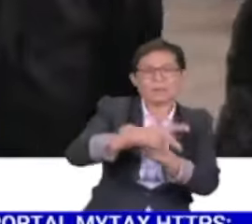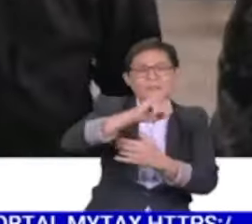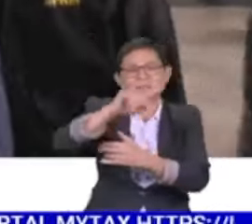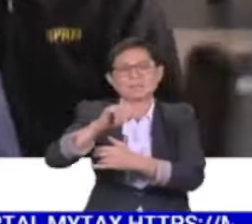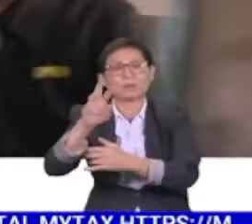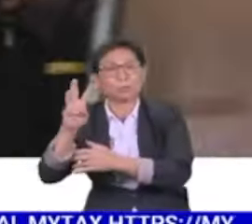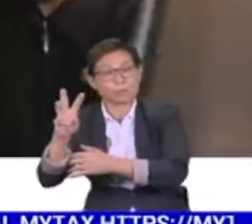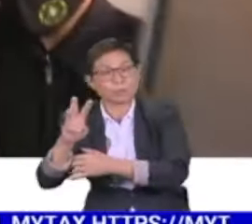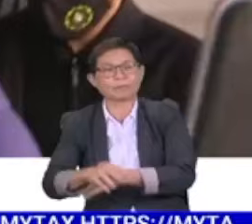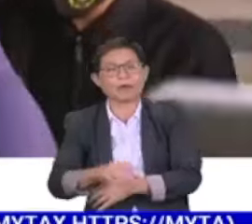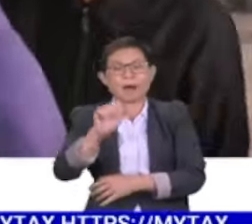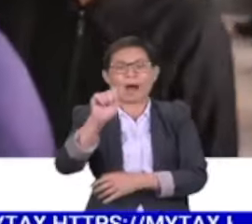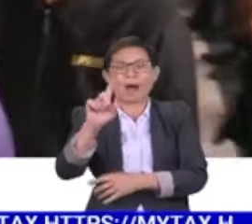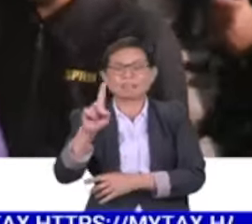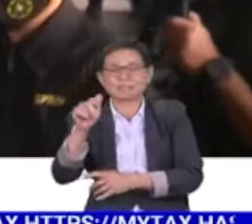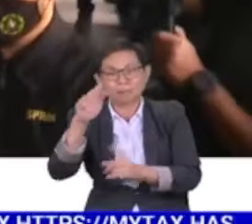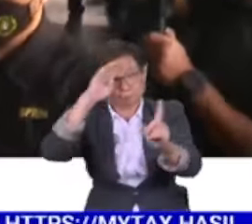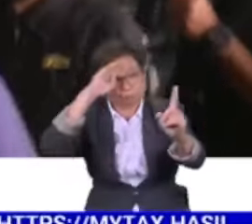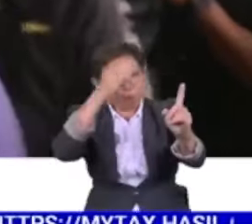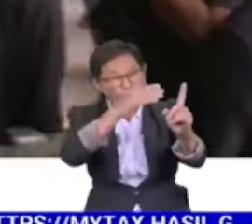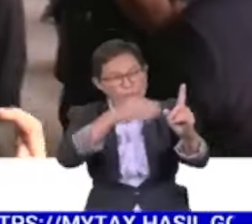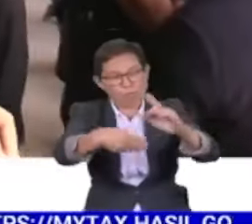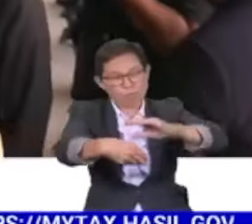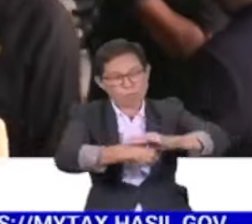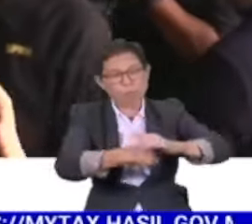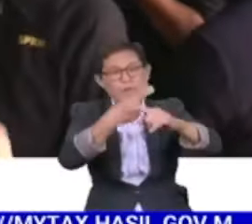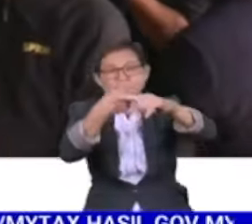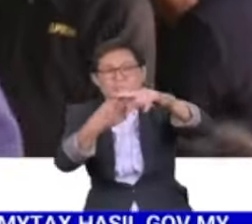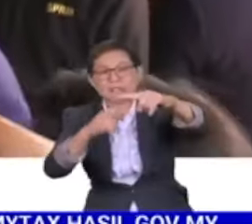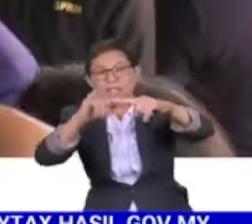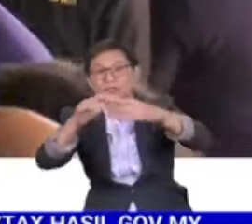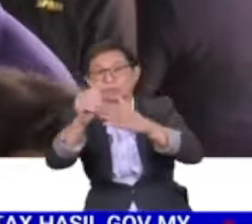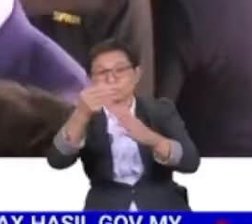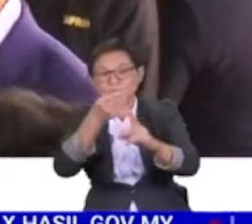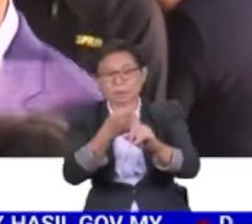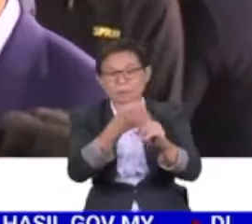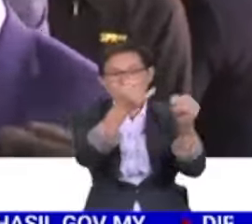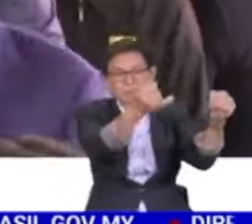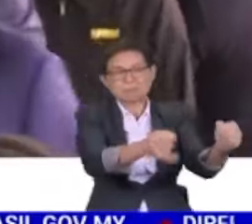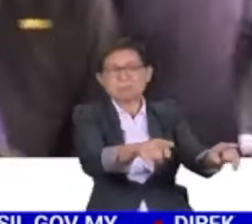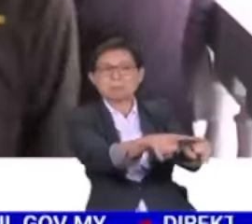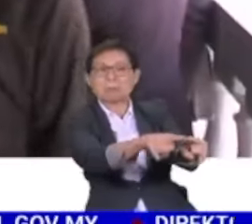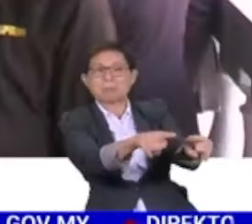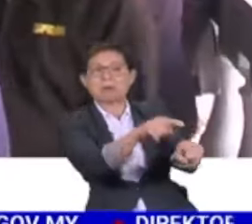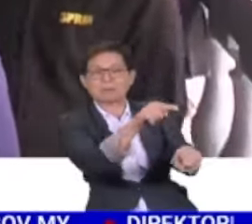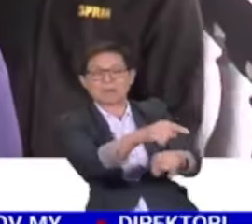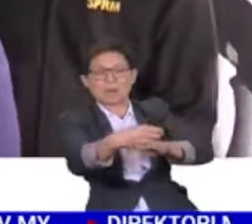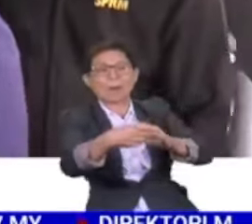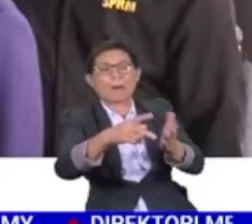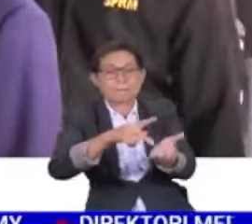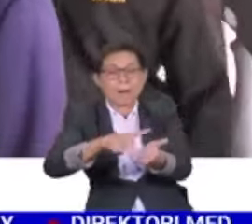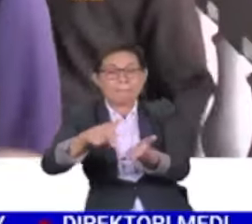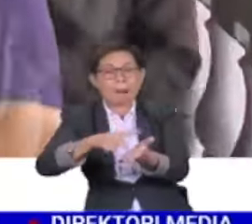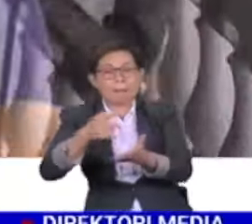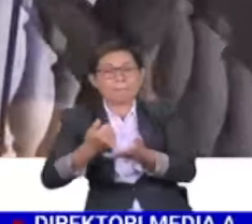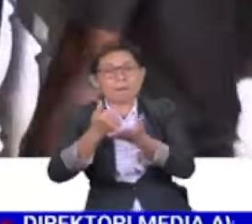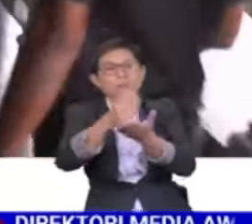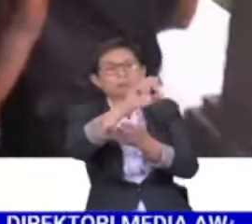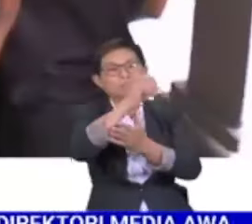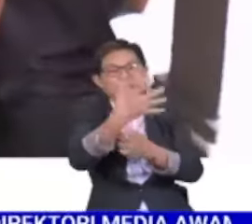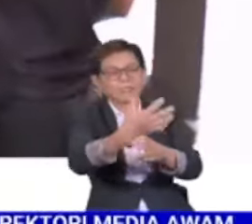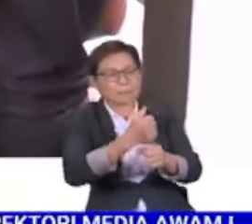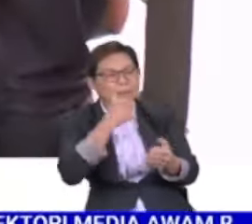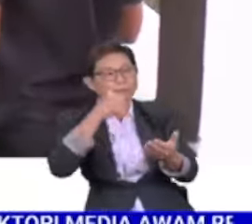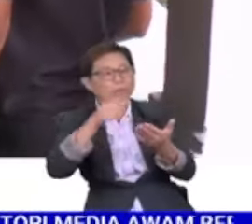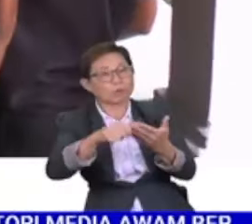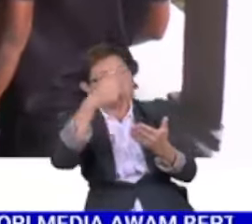Wibawa. Adam turut didakwa menerima suapan setengah juta ringgit daripada individu sama sebagai upah membantu syarikat mendapatkan